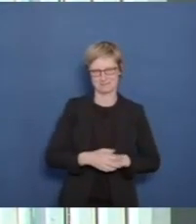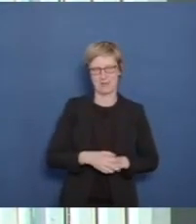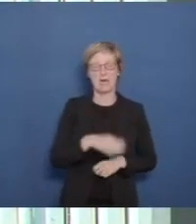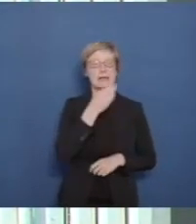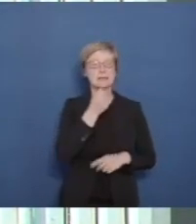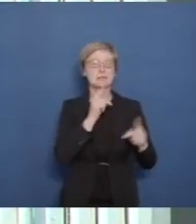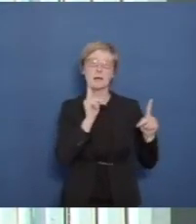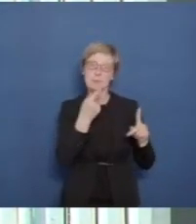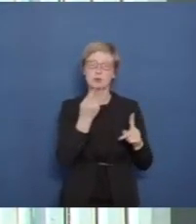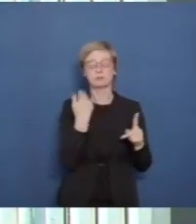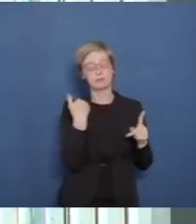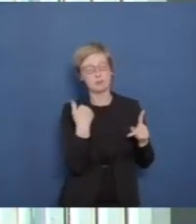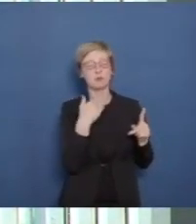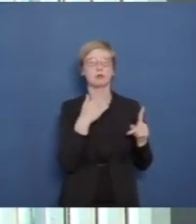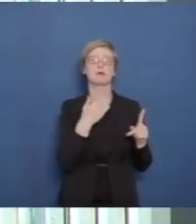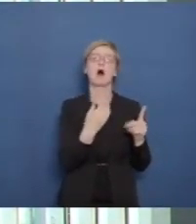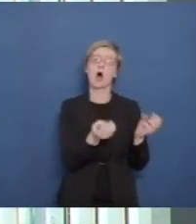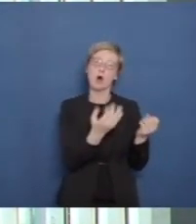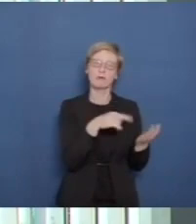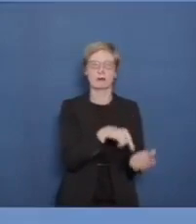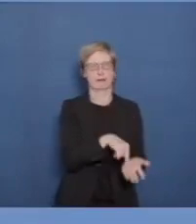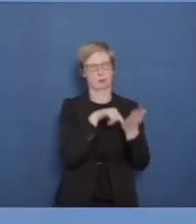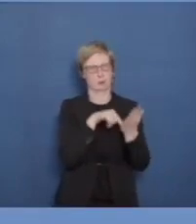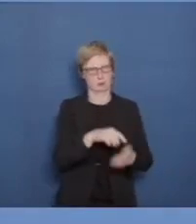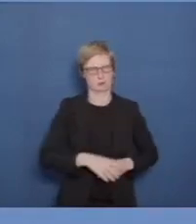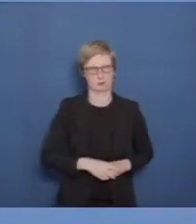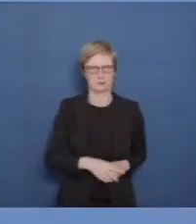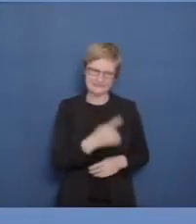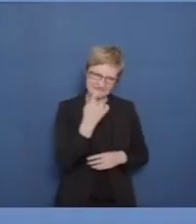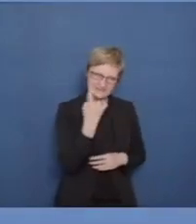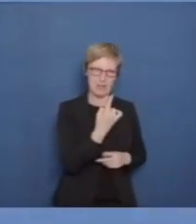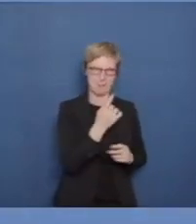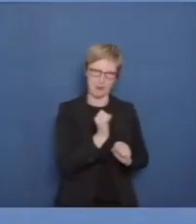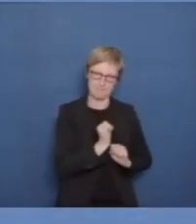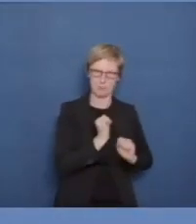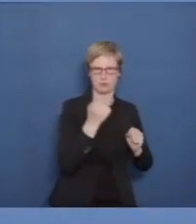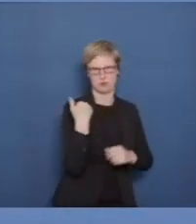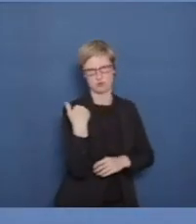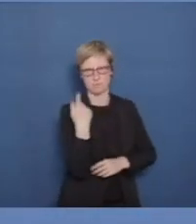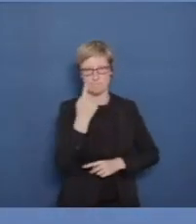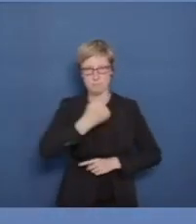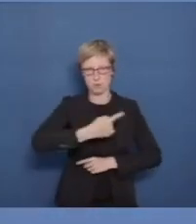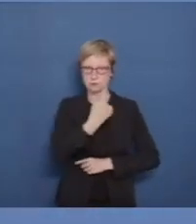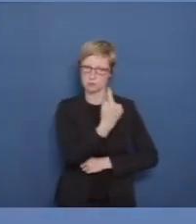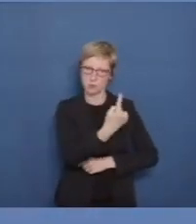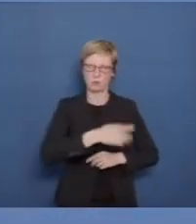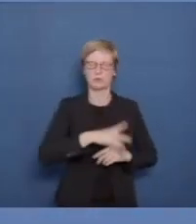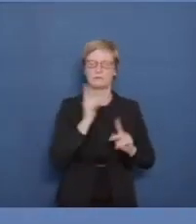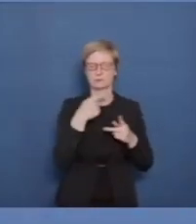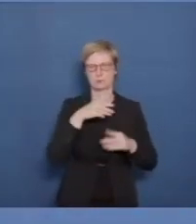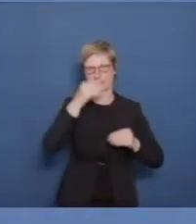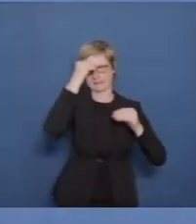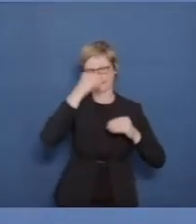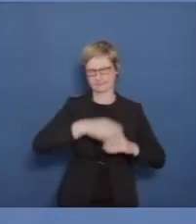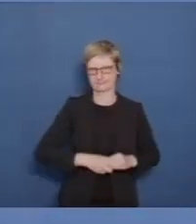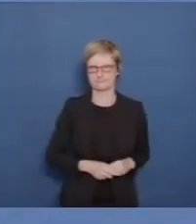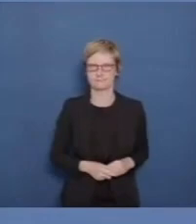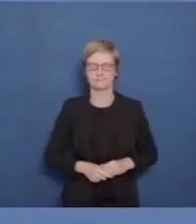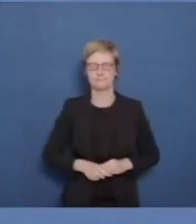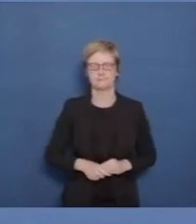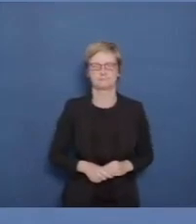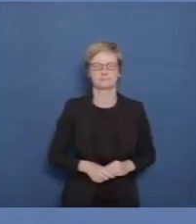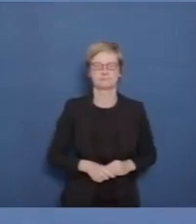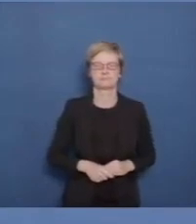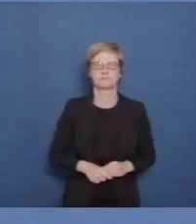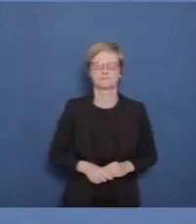um Aufklärung oder Klärung solcher Fälle selbstständig bemüht und das nehmen wir zur Kenntnis.